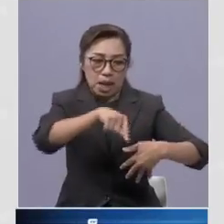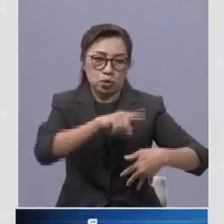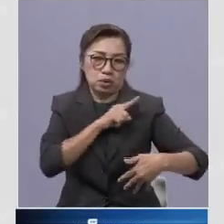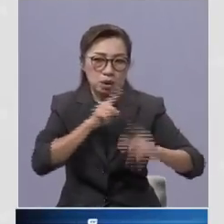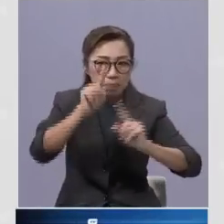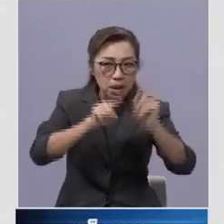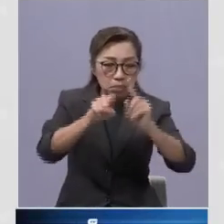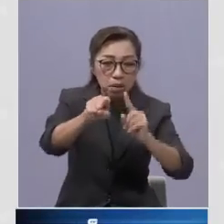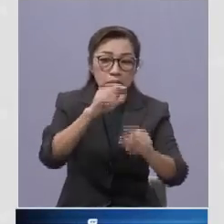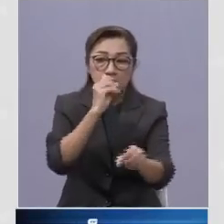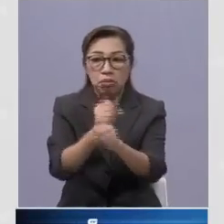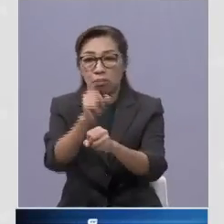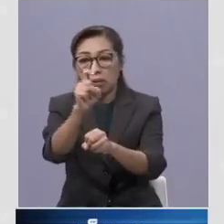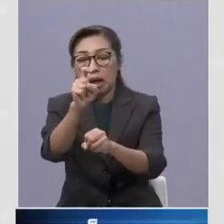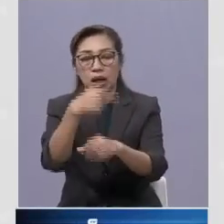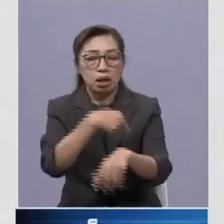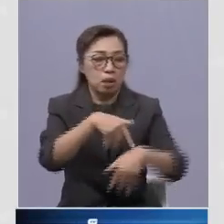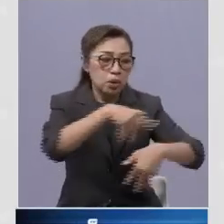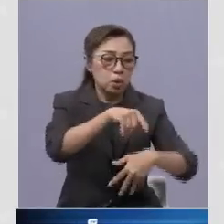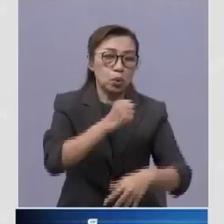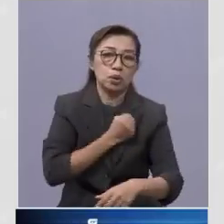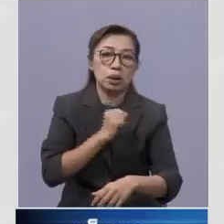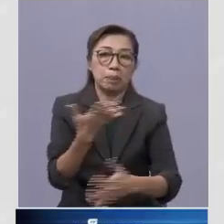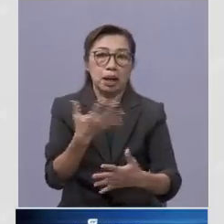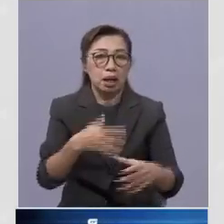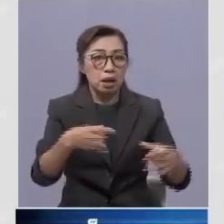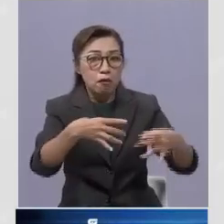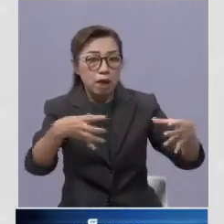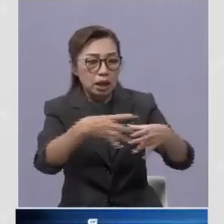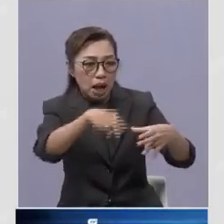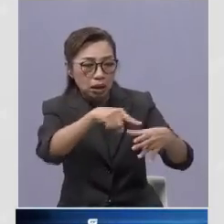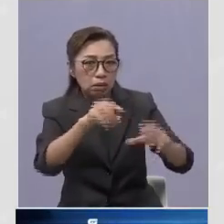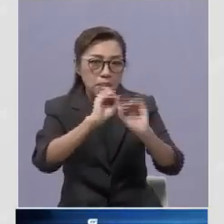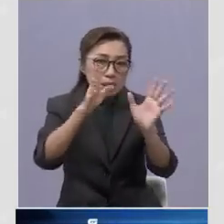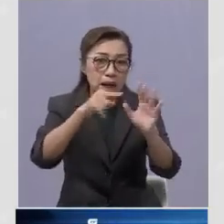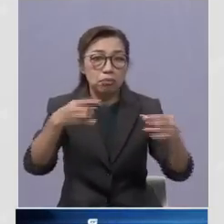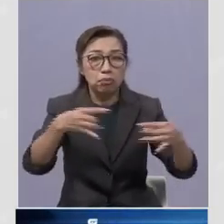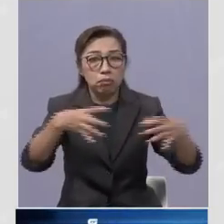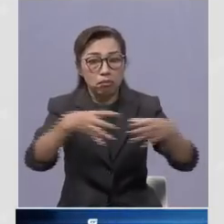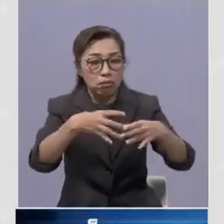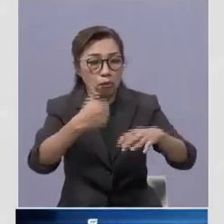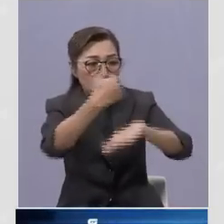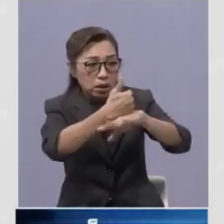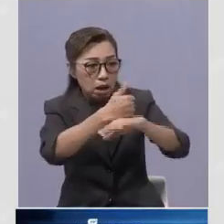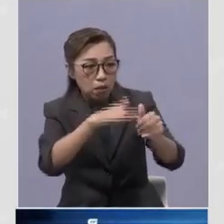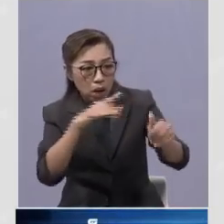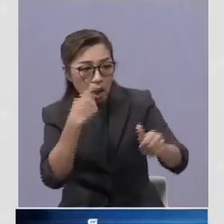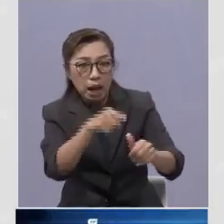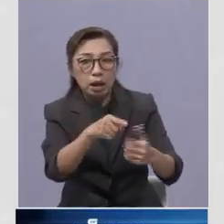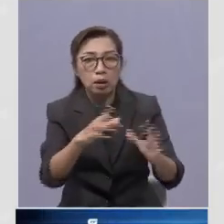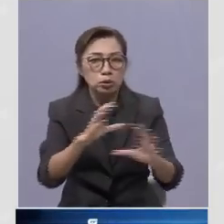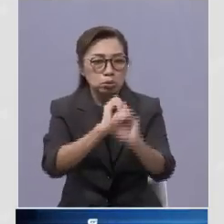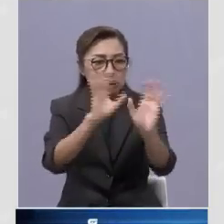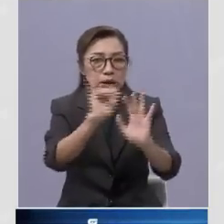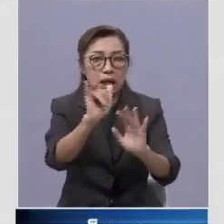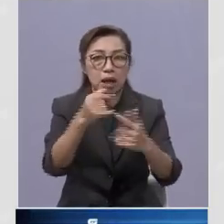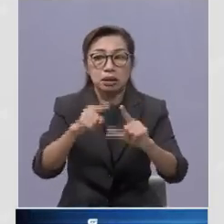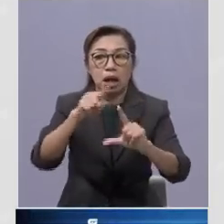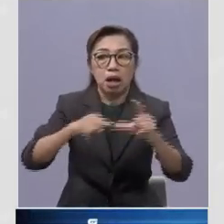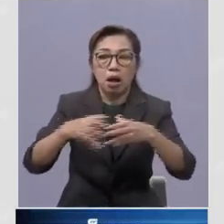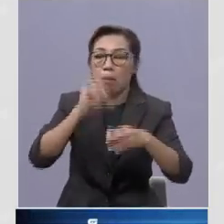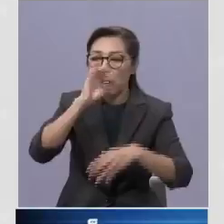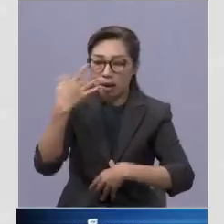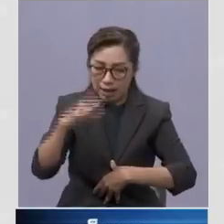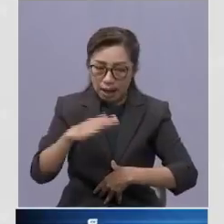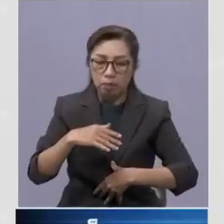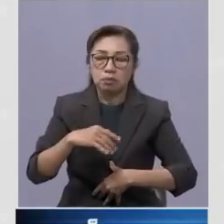แค่ไหนและต้องไม่ลืมว่าฝ่ายค้านยังไม่มีความชัดเจนโดยเฉพาะเรื่องผู้นำฝ่ายค้านแต่ก็ยังดีที่พรรคก้าวไกลประกาศพร้อมเป็น